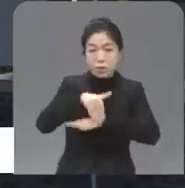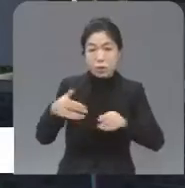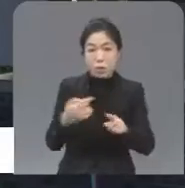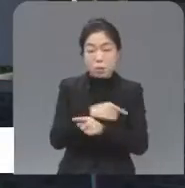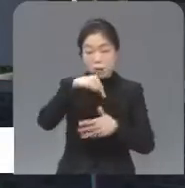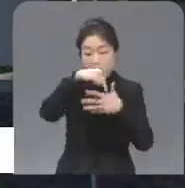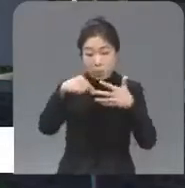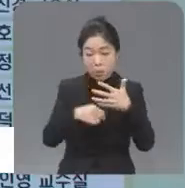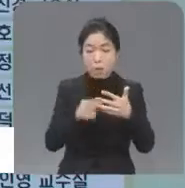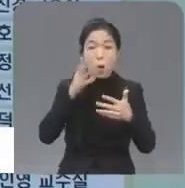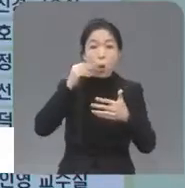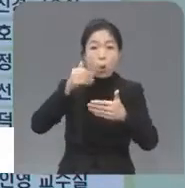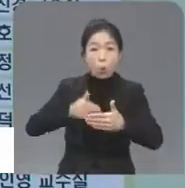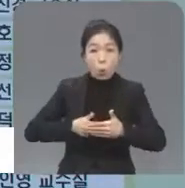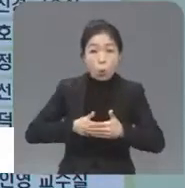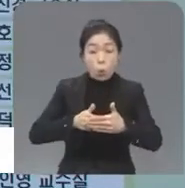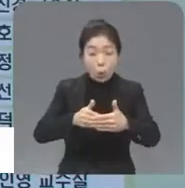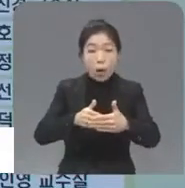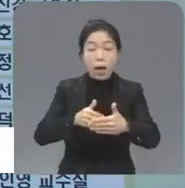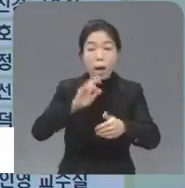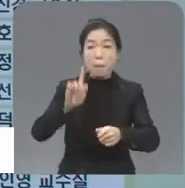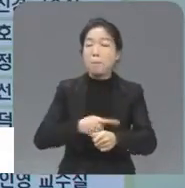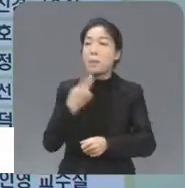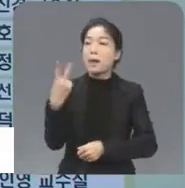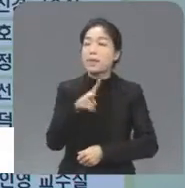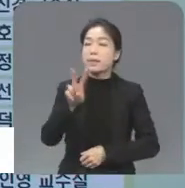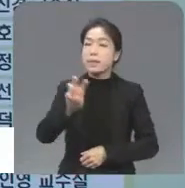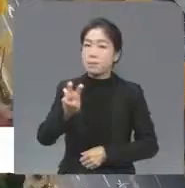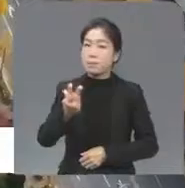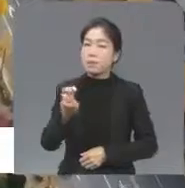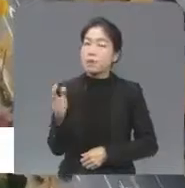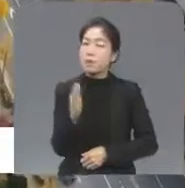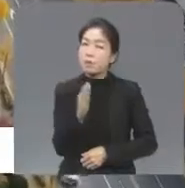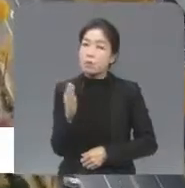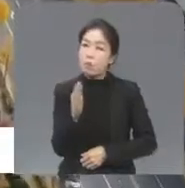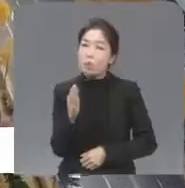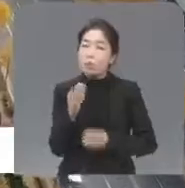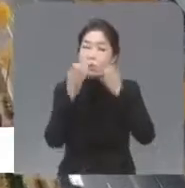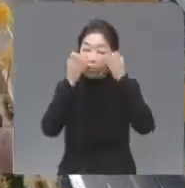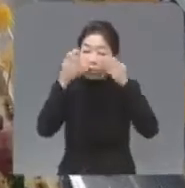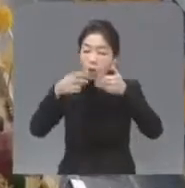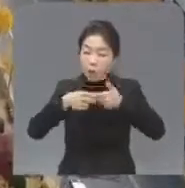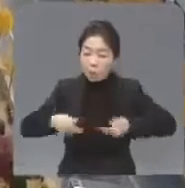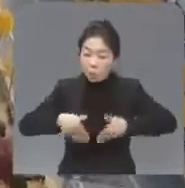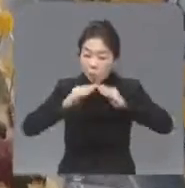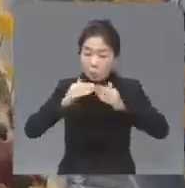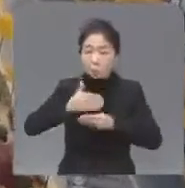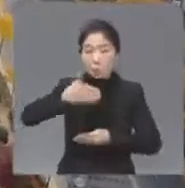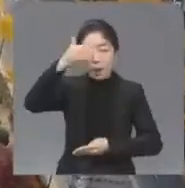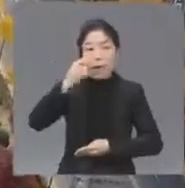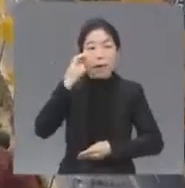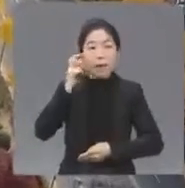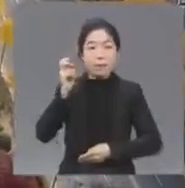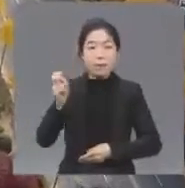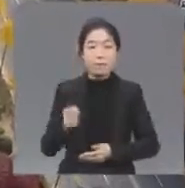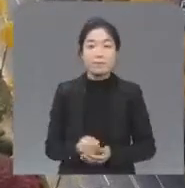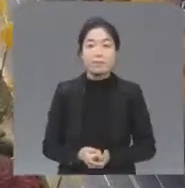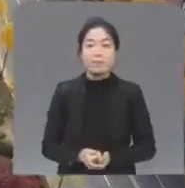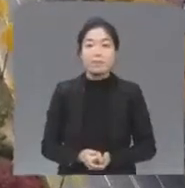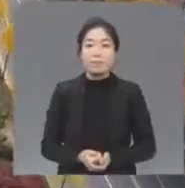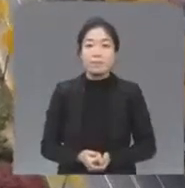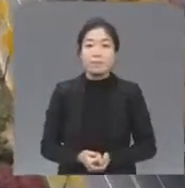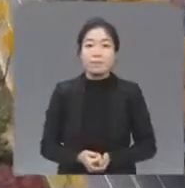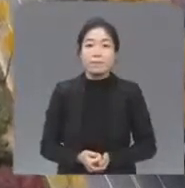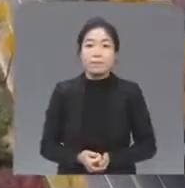등의 절차가 순조롭게 이루어지면 오는 2030년쯤에는 새 병원이 문을 열 수 있을 것으로 기대됩니다.